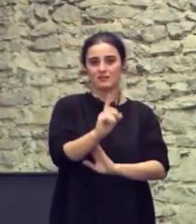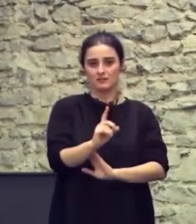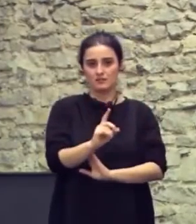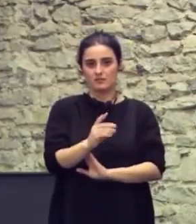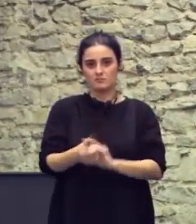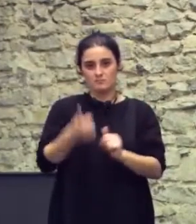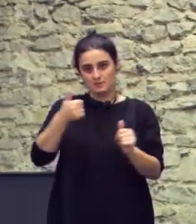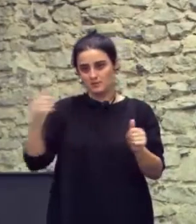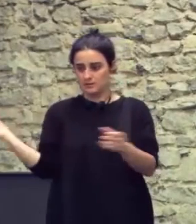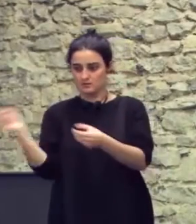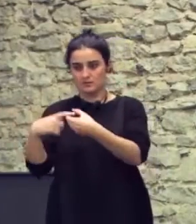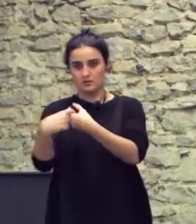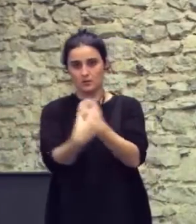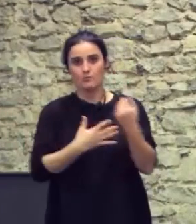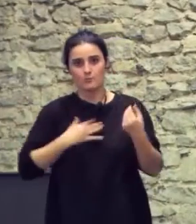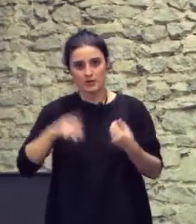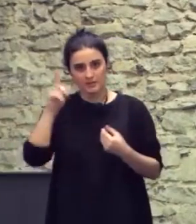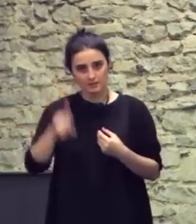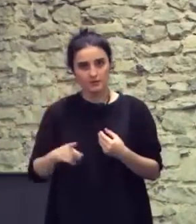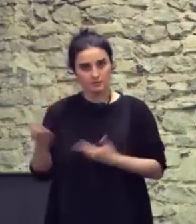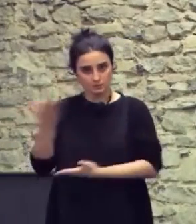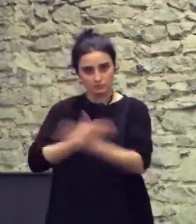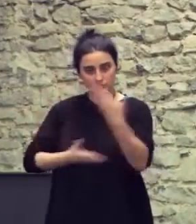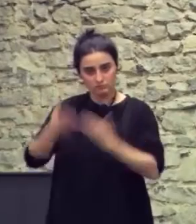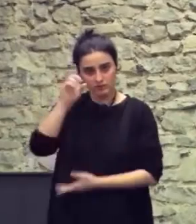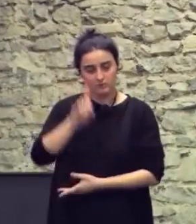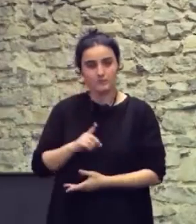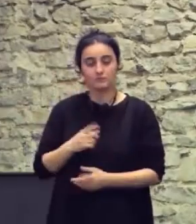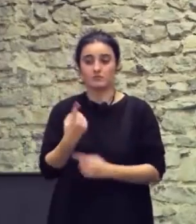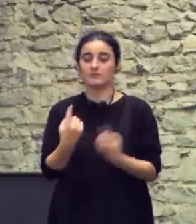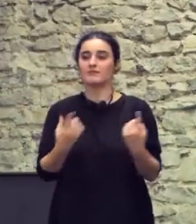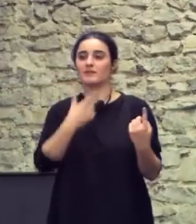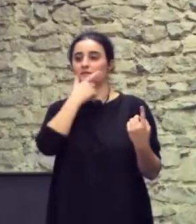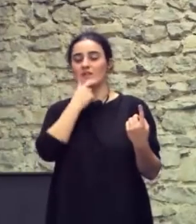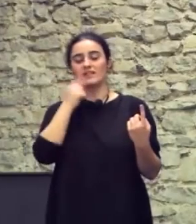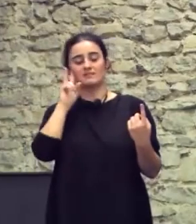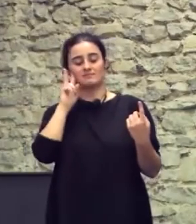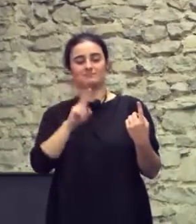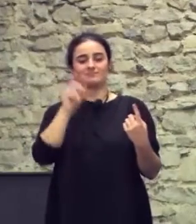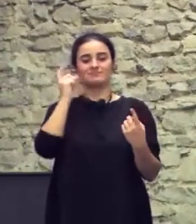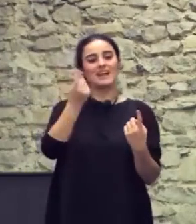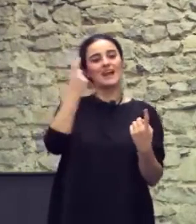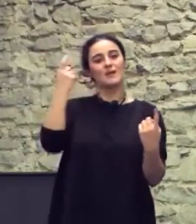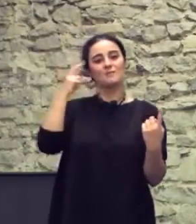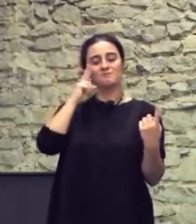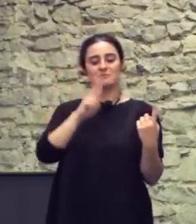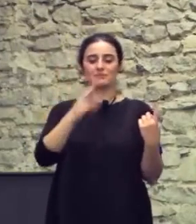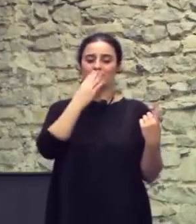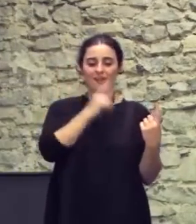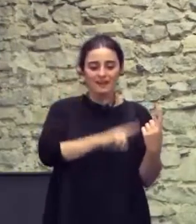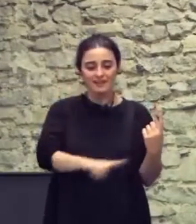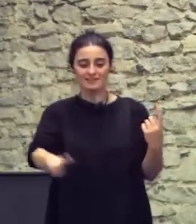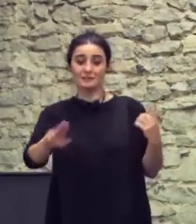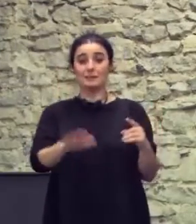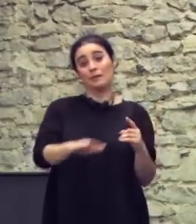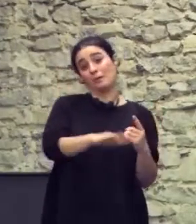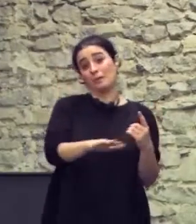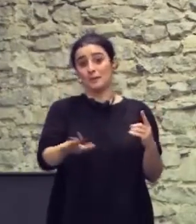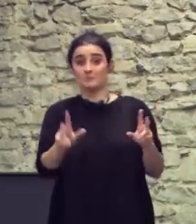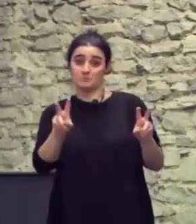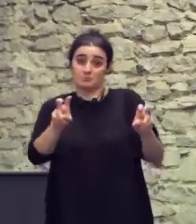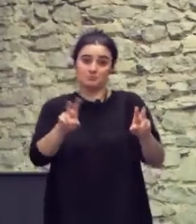dago tartean, ez? Eta hori kontutan hartu behar da ere bai. Oso erresa da batzutan ikaslei begiratzea, ikusten ditugu hor txikitxoak, entre comillas, ikusten